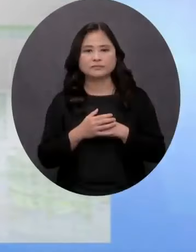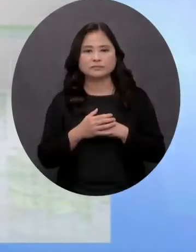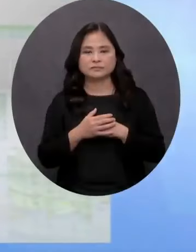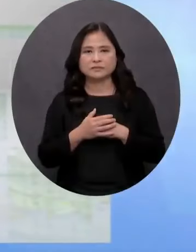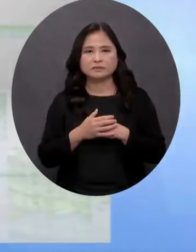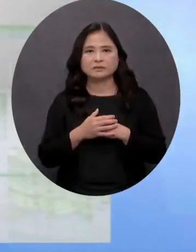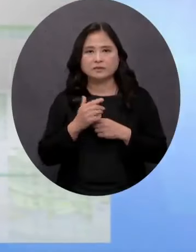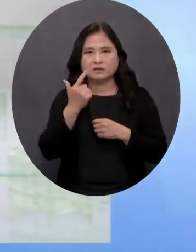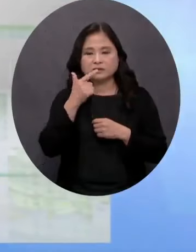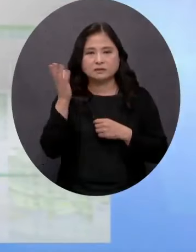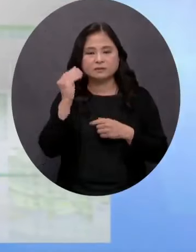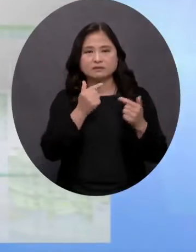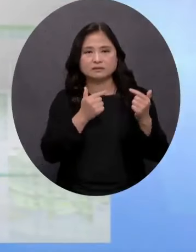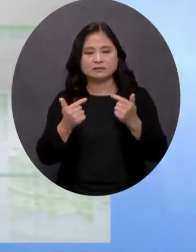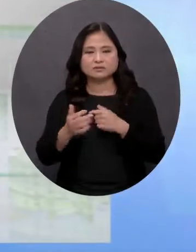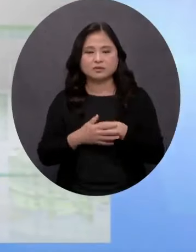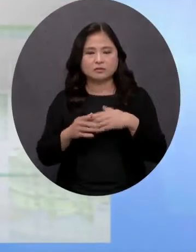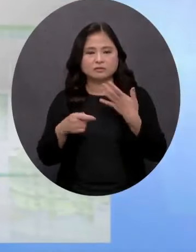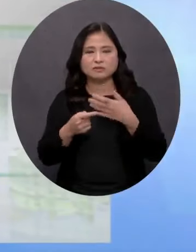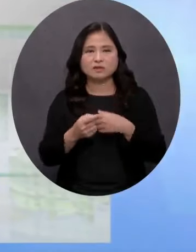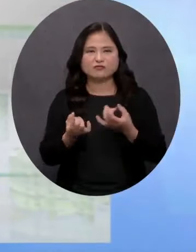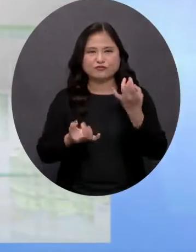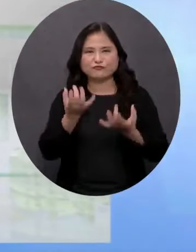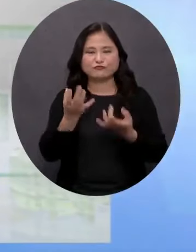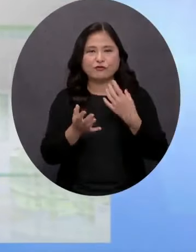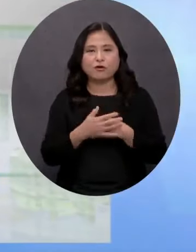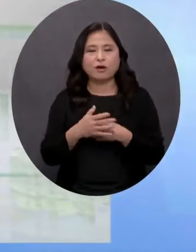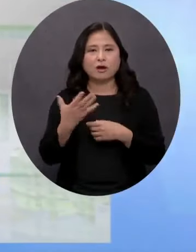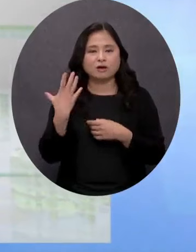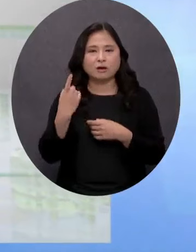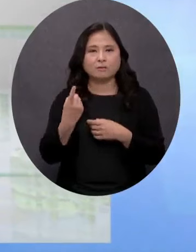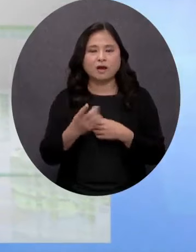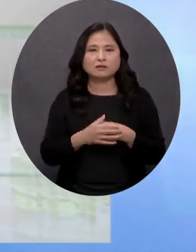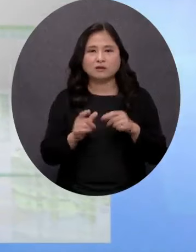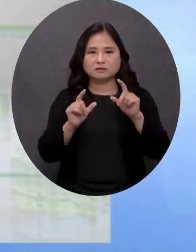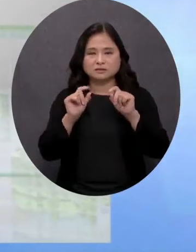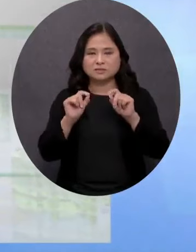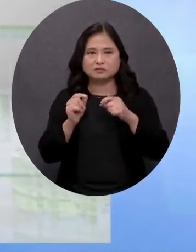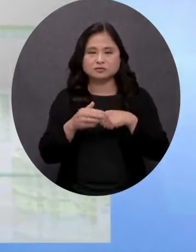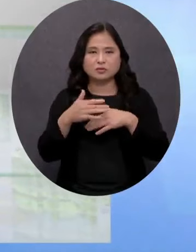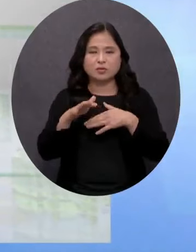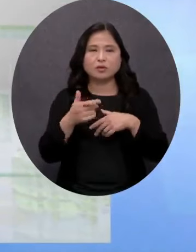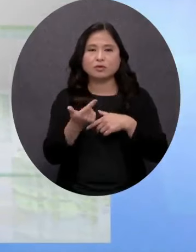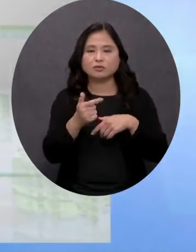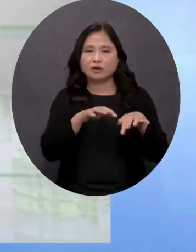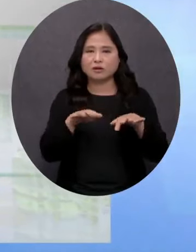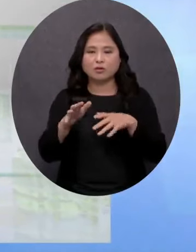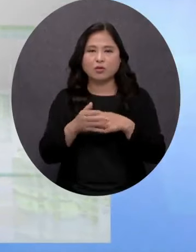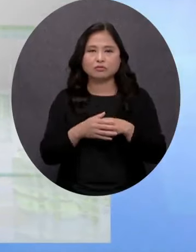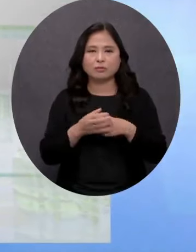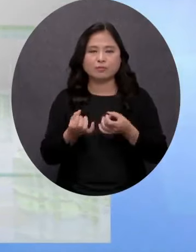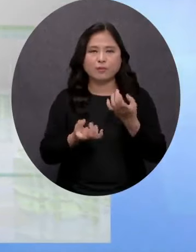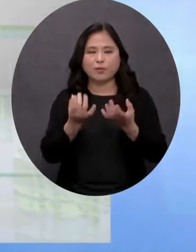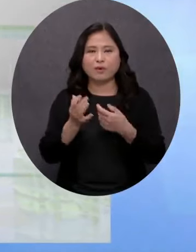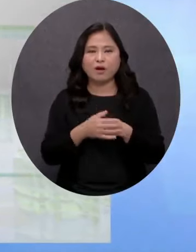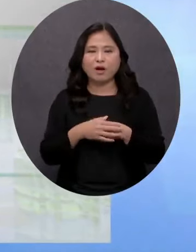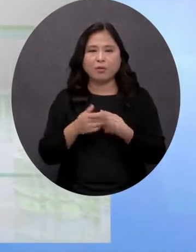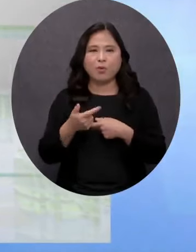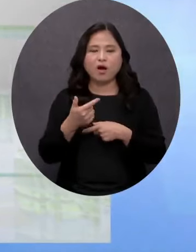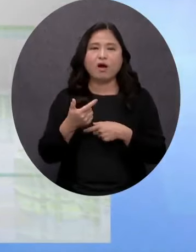翻嚟新闻时间，五一烟火表演寻晚在尖东对开的维港举行，业界话有助吸引旅客访